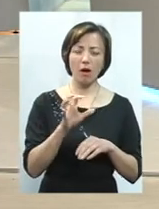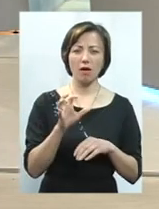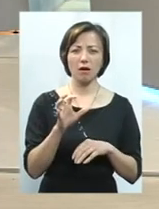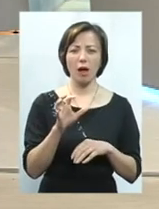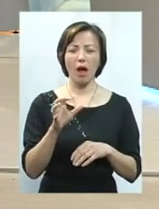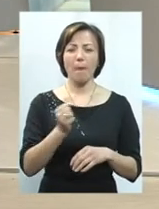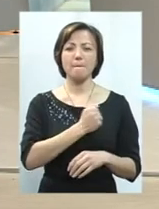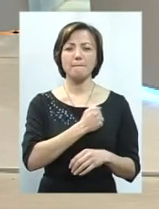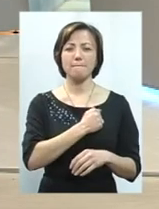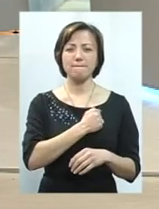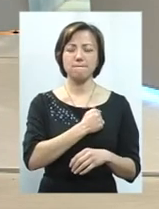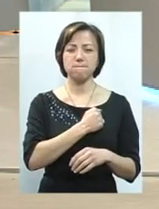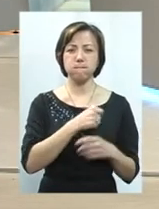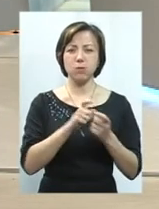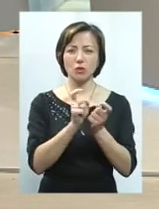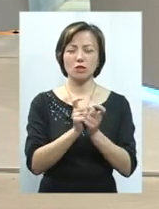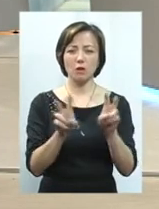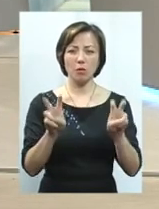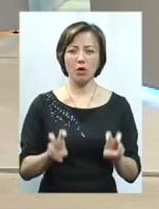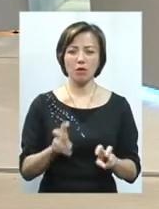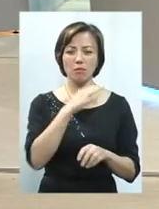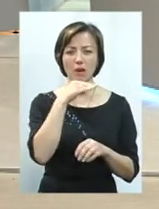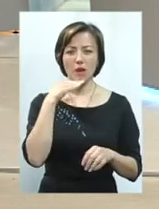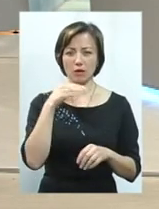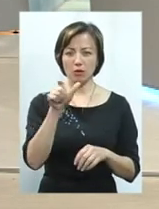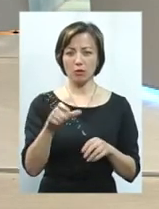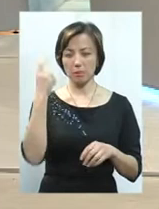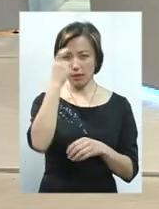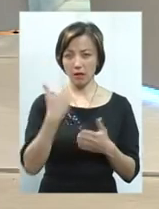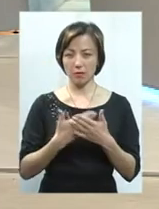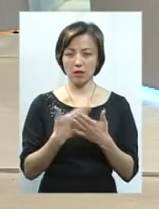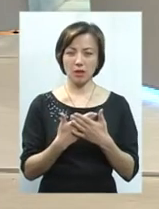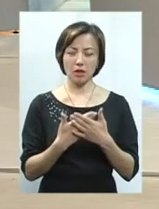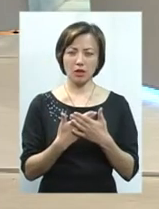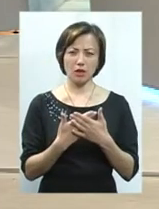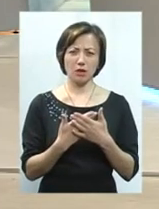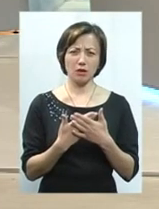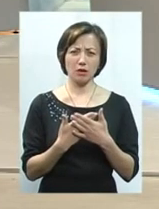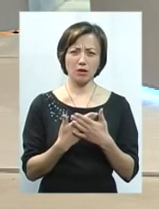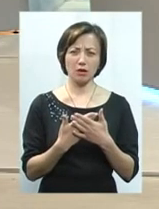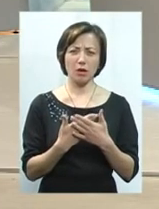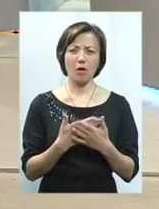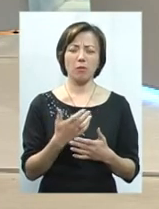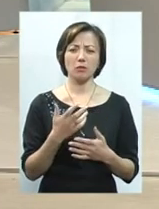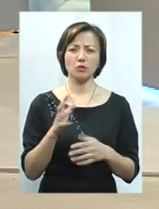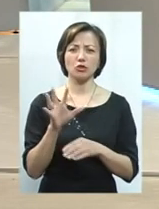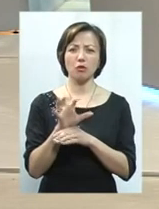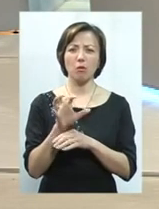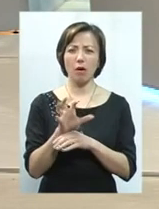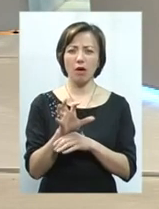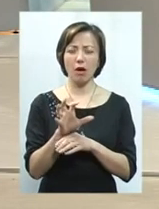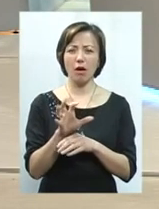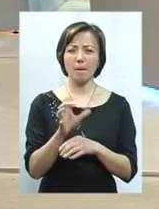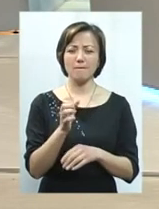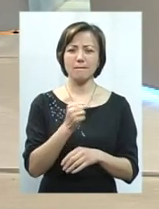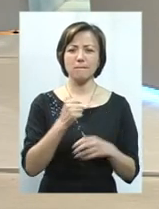порів. Тому що часто часу стикається з тим, що йде неадекватна людина п'яниці без наркотика чи підчинить бичовського породу. Чи в неї хтось в облік цих